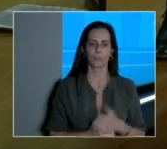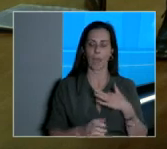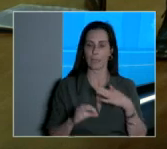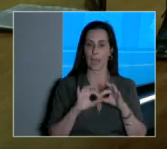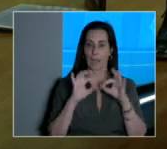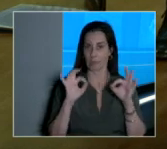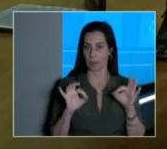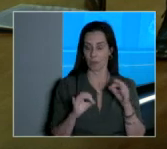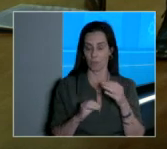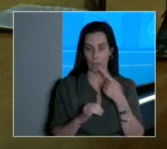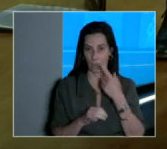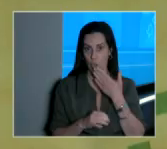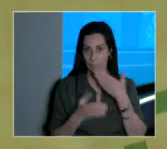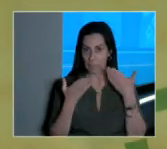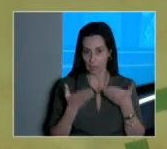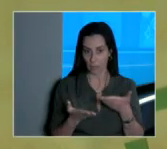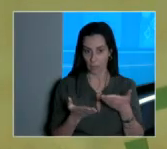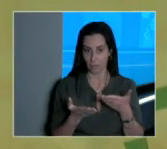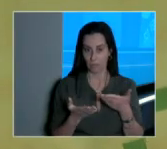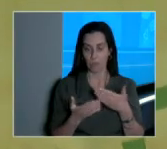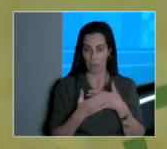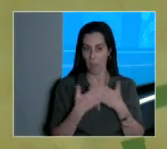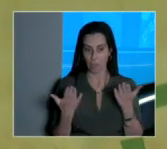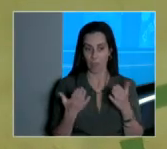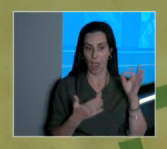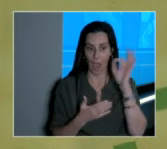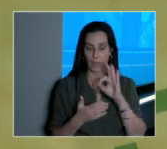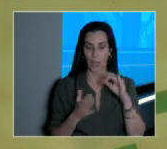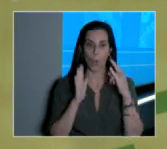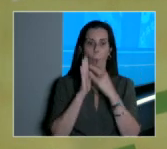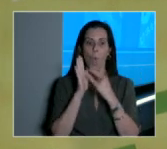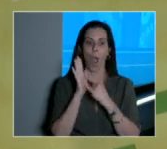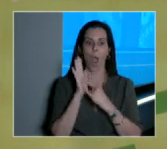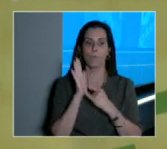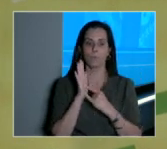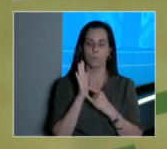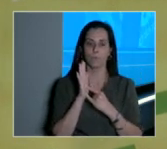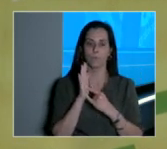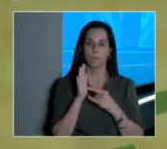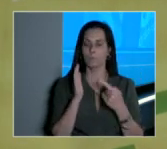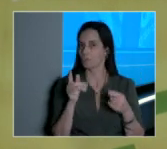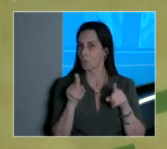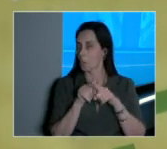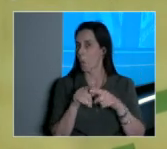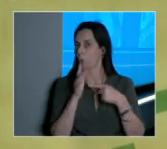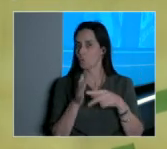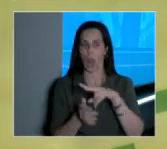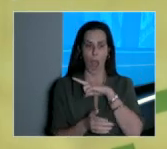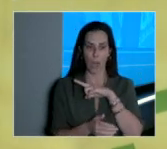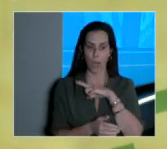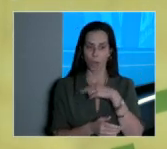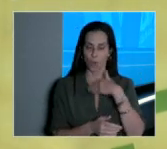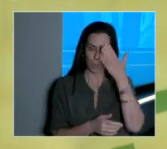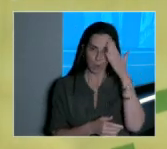מזה שבמדינת ישראל לא ואין עדיין חוקה. בדומה למדינה כמו בריטניה שאנחנו